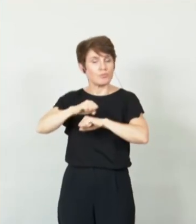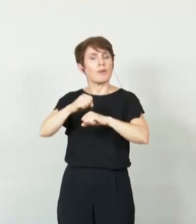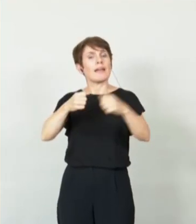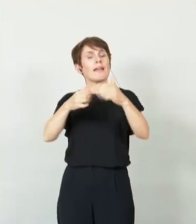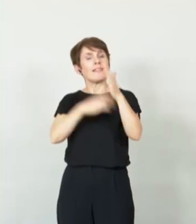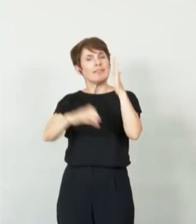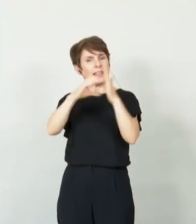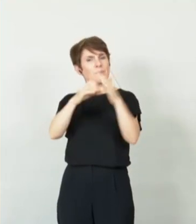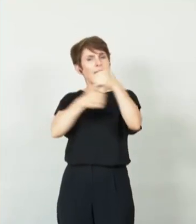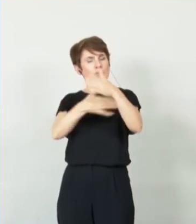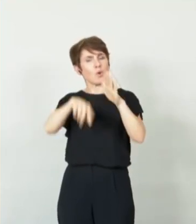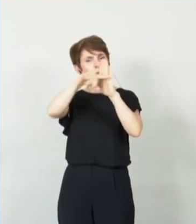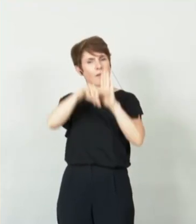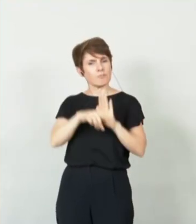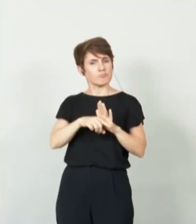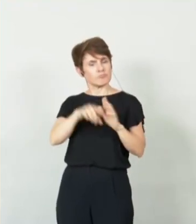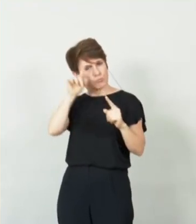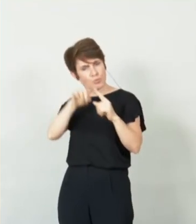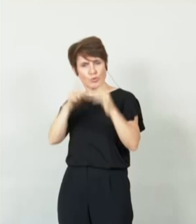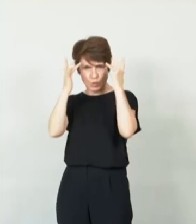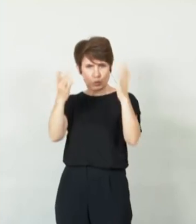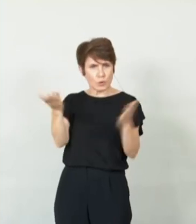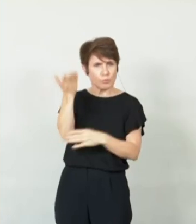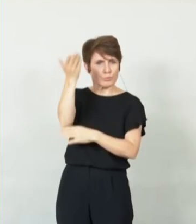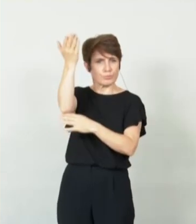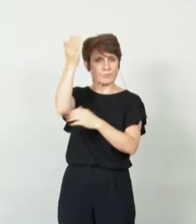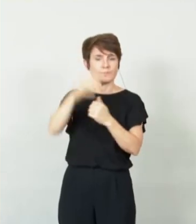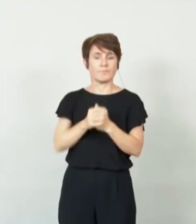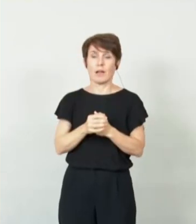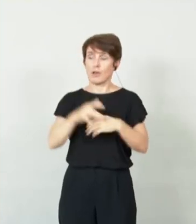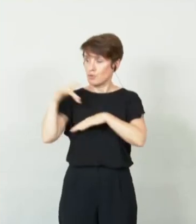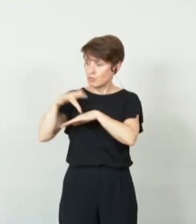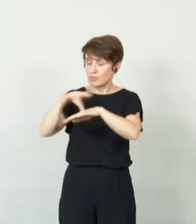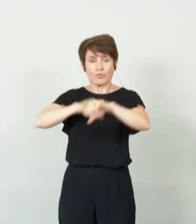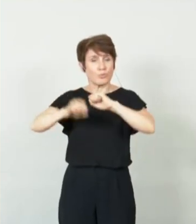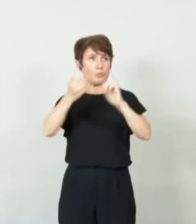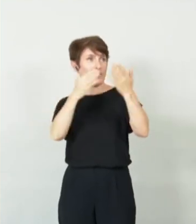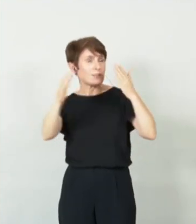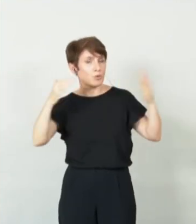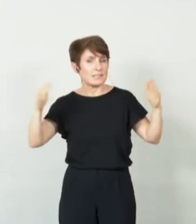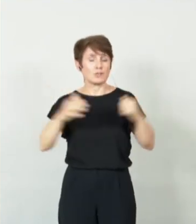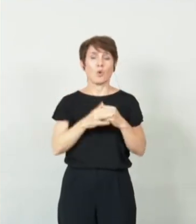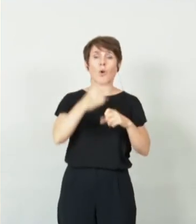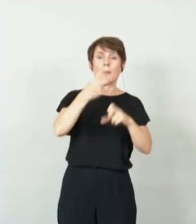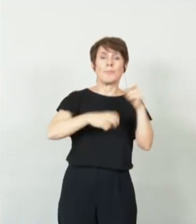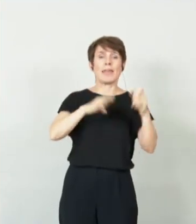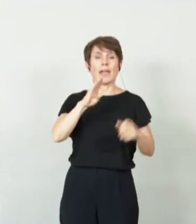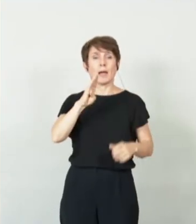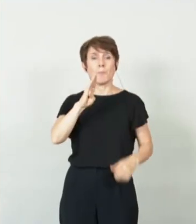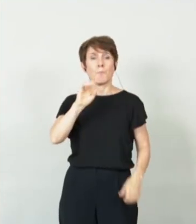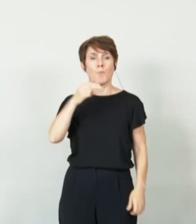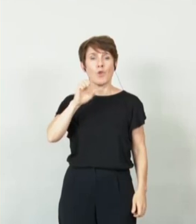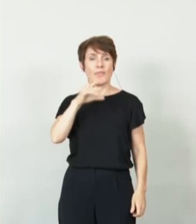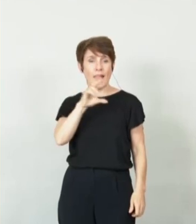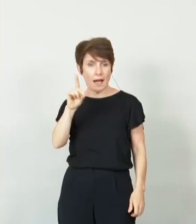relative aux ambitions de la ville en matière culturelle des expositions d'ampleur Pierre Bonnard les couleurs de la lumière